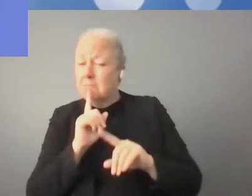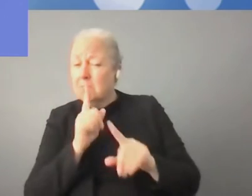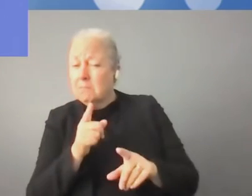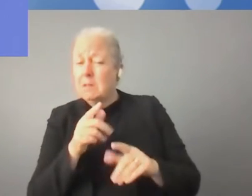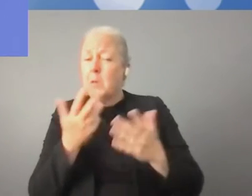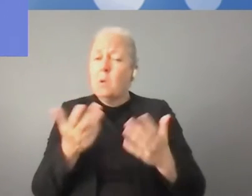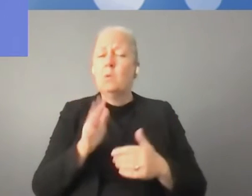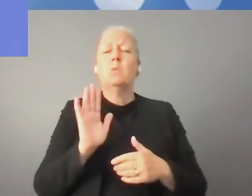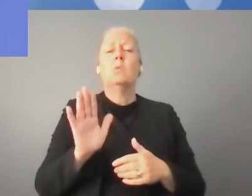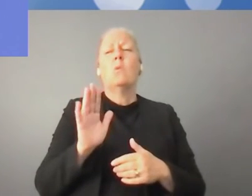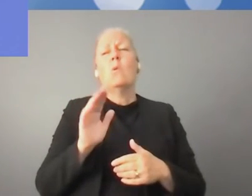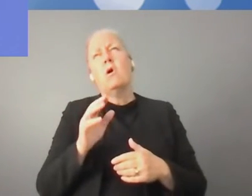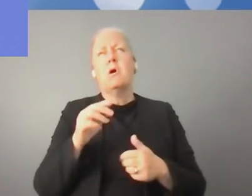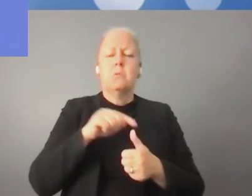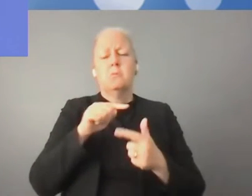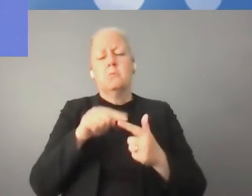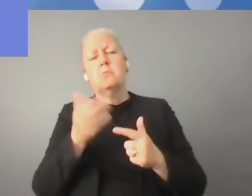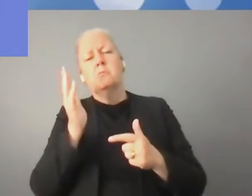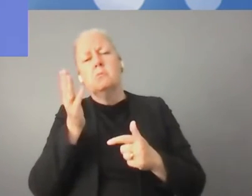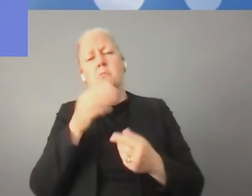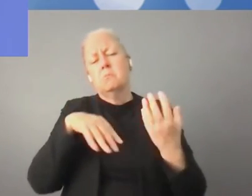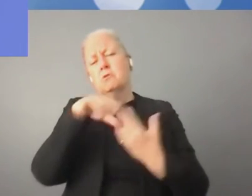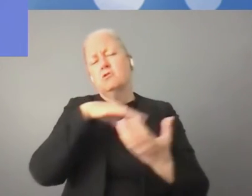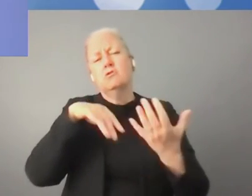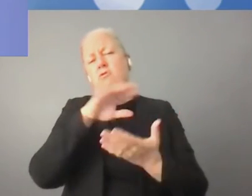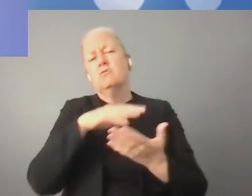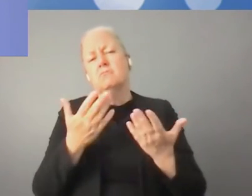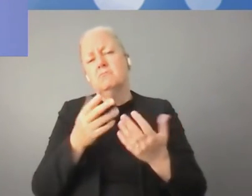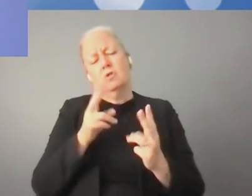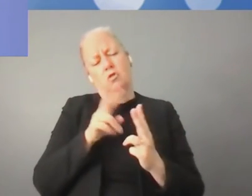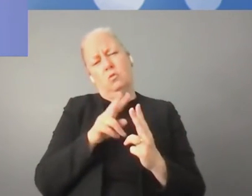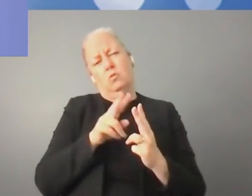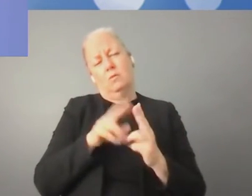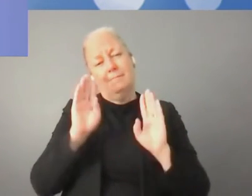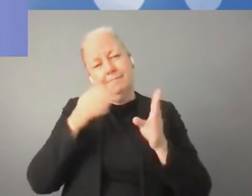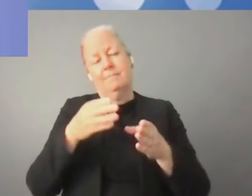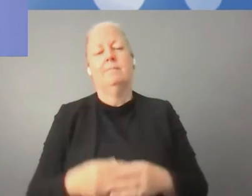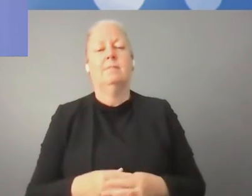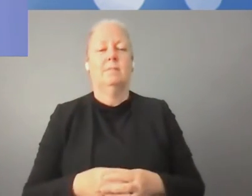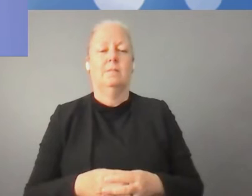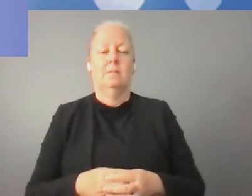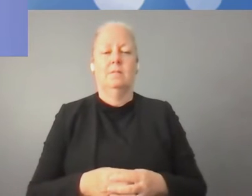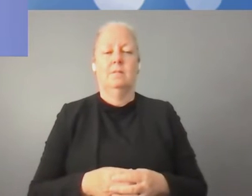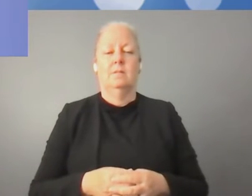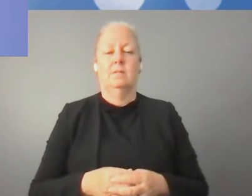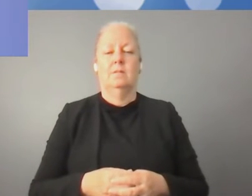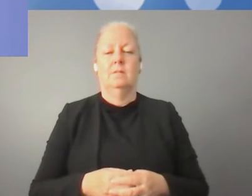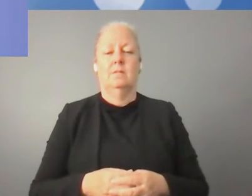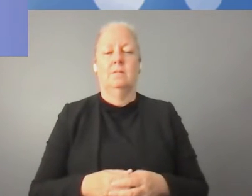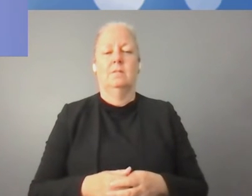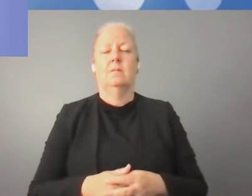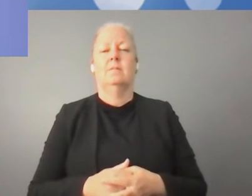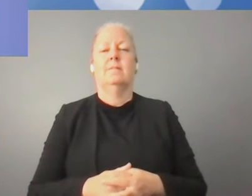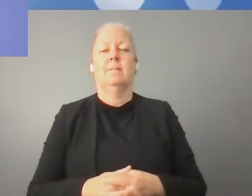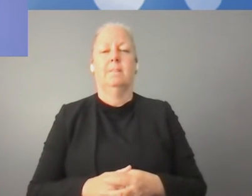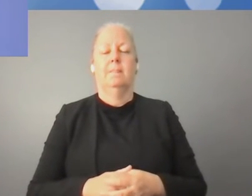говорилось о применении цифровых технологий. Возможно, вы сможете, конечно, это также